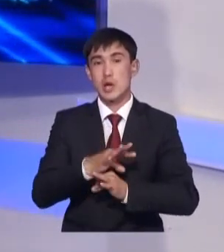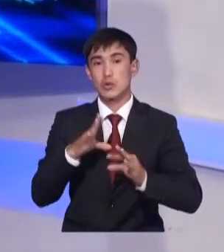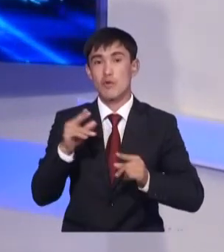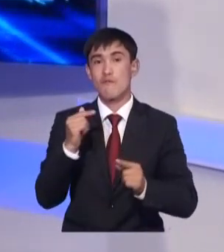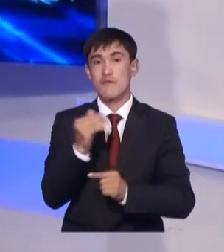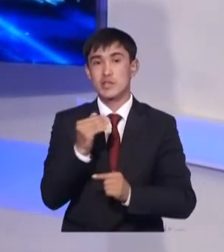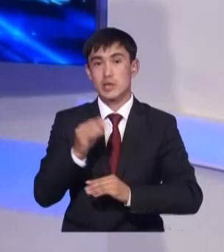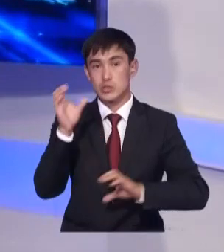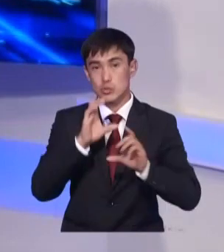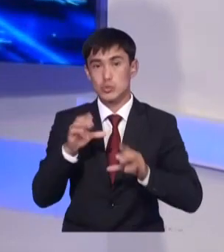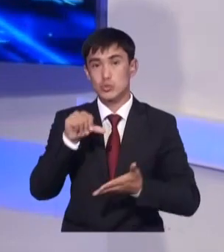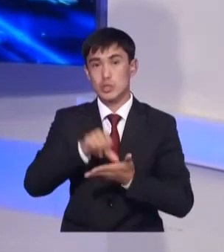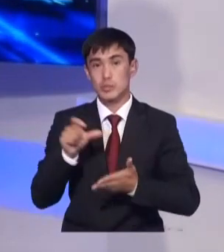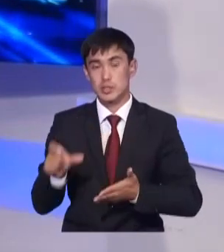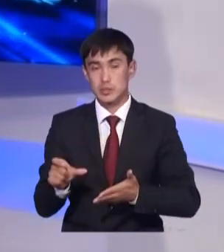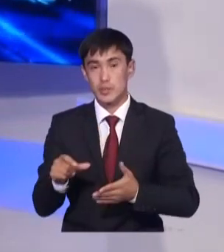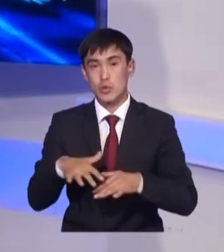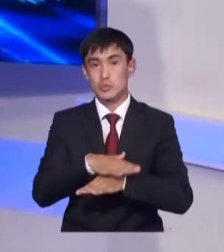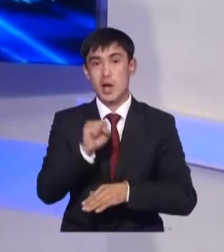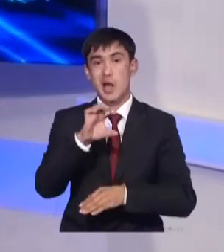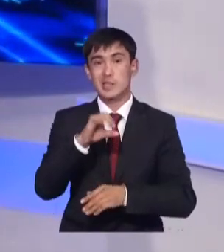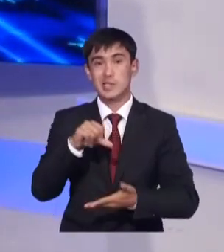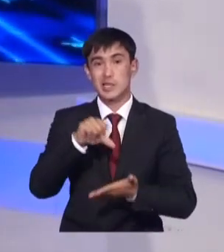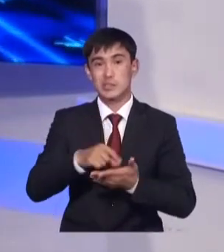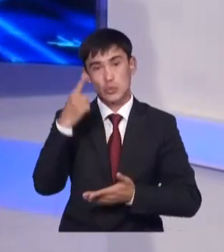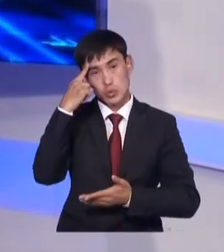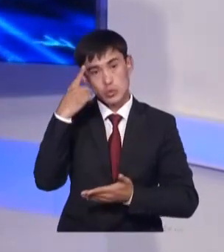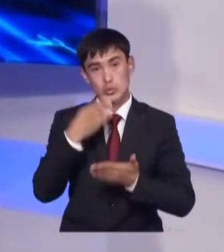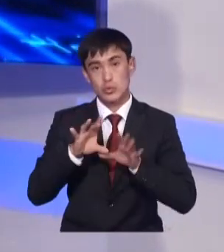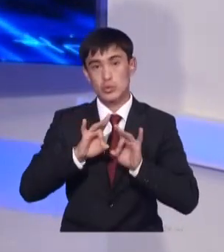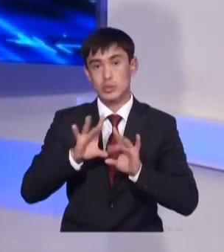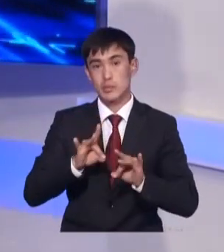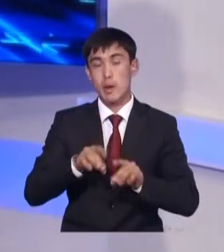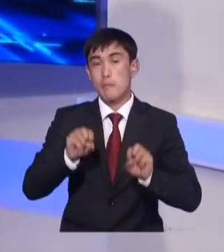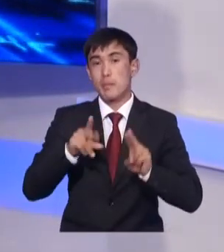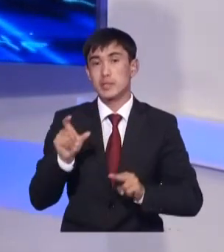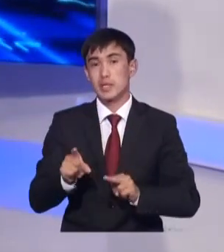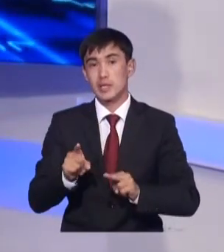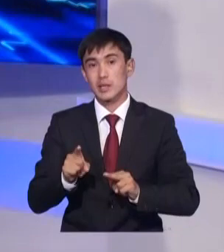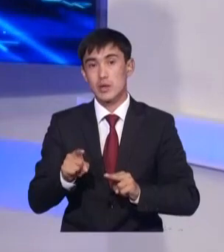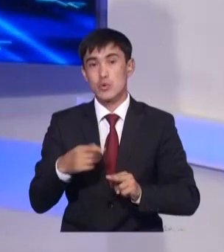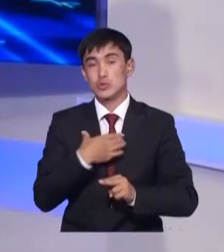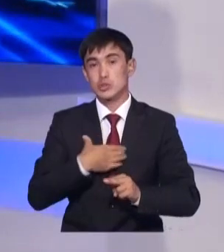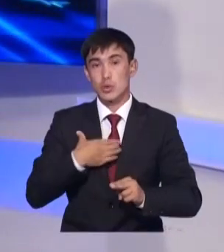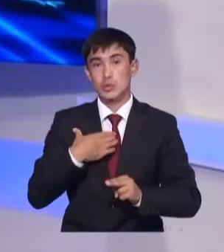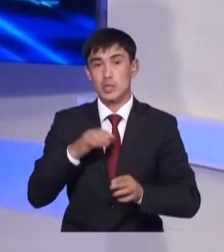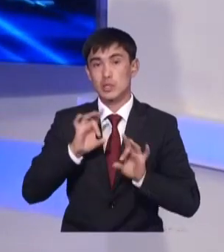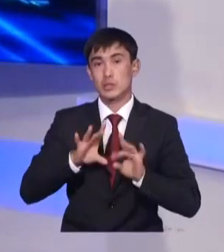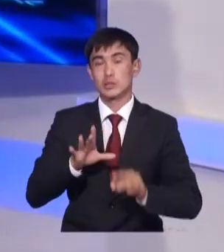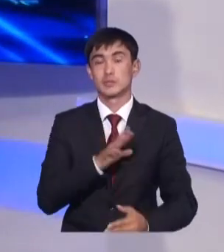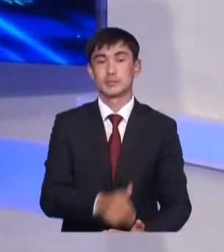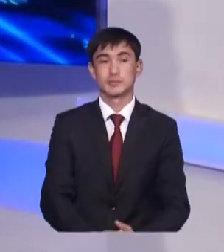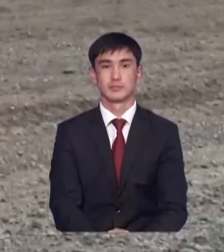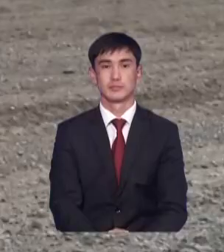физика институтының өкілдері қатысты. Көпшілік АЕС-ке қатысты ой пікірлерін ортаға салып, мамандарға көкейдегі сауалдарын